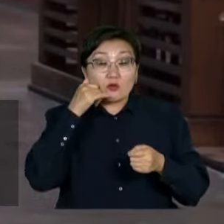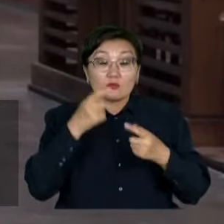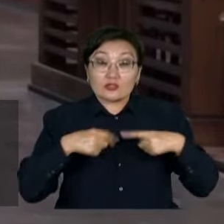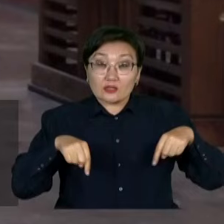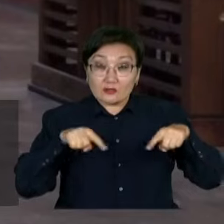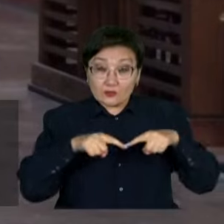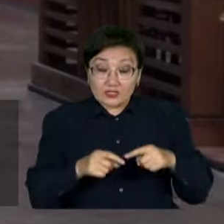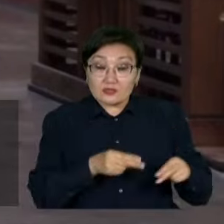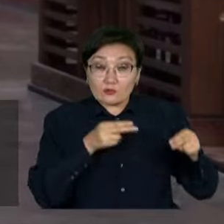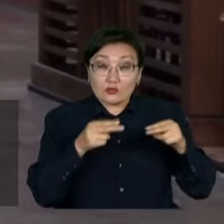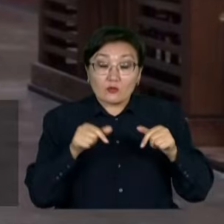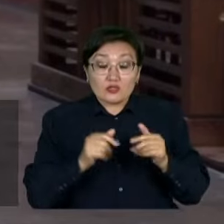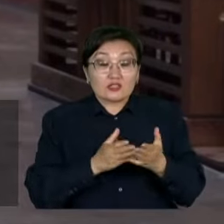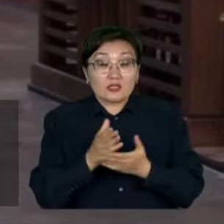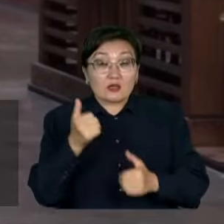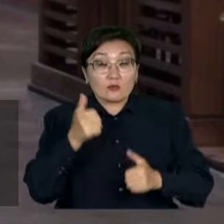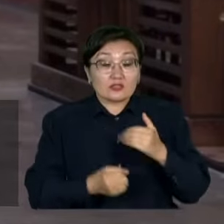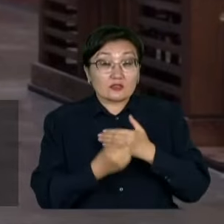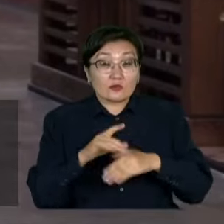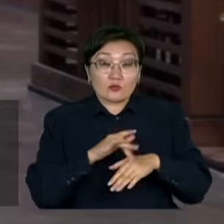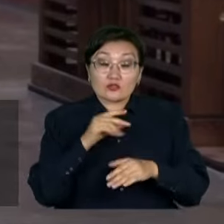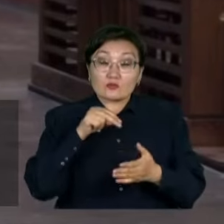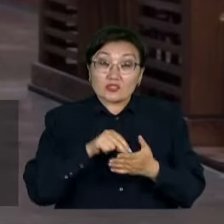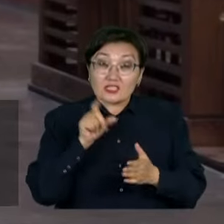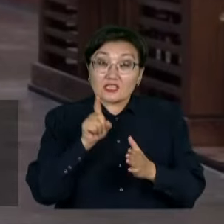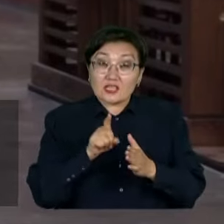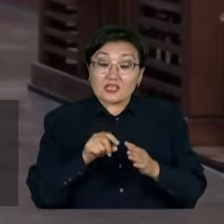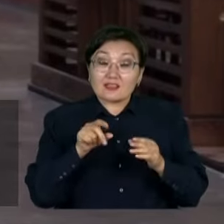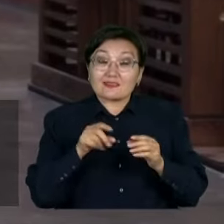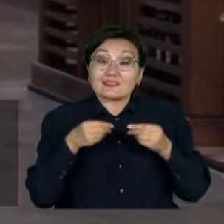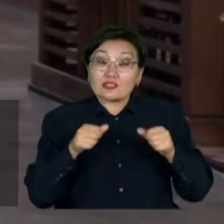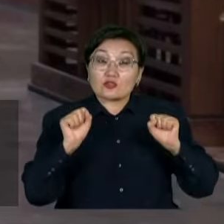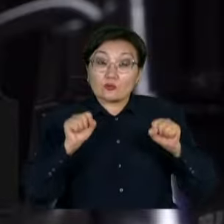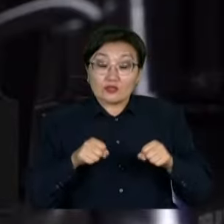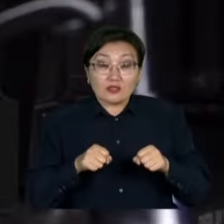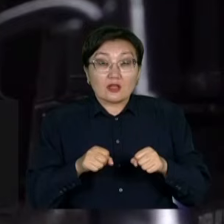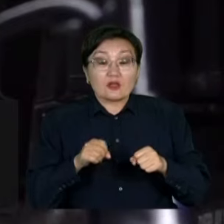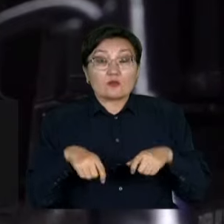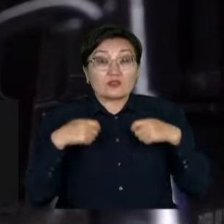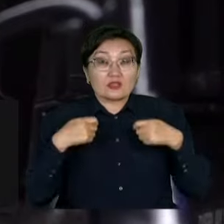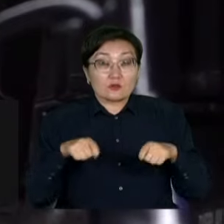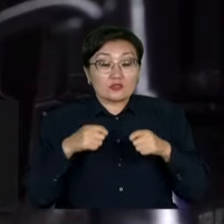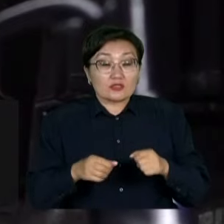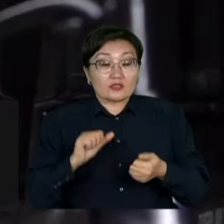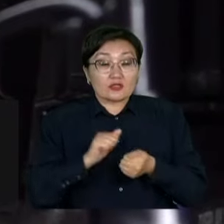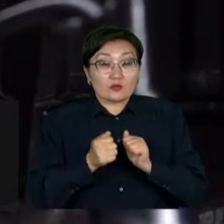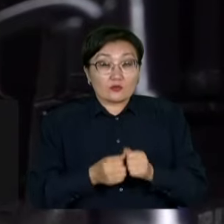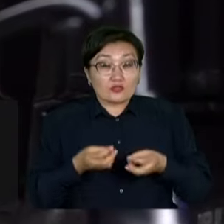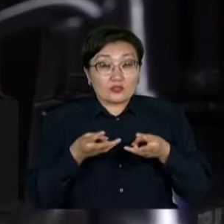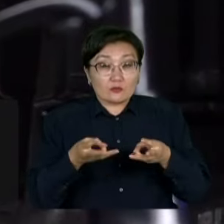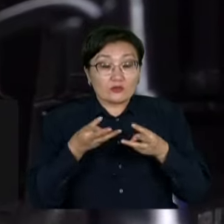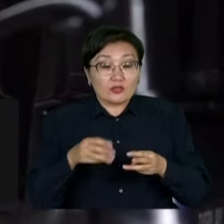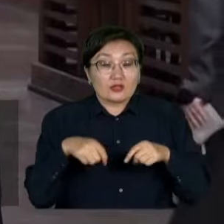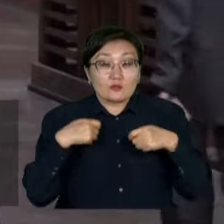да бәсекелестік пайда болады. Әрине, ол қызмет құнына да әсер етуі мүмкін. Сондай-ақ, биржалық саудада көмірді сату көлемі